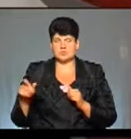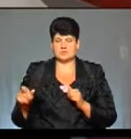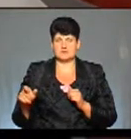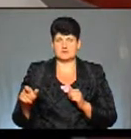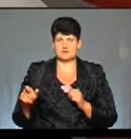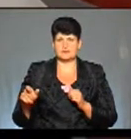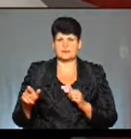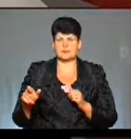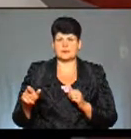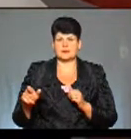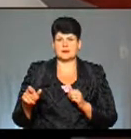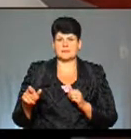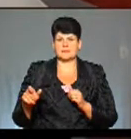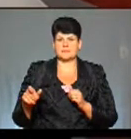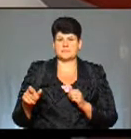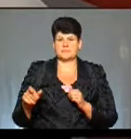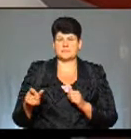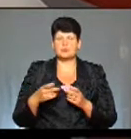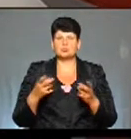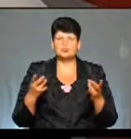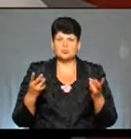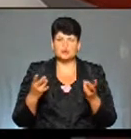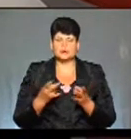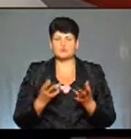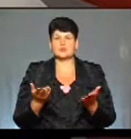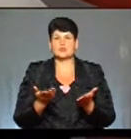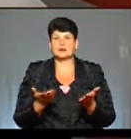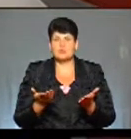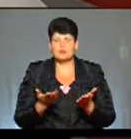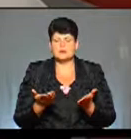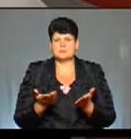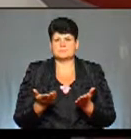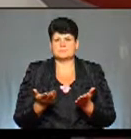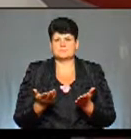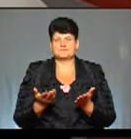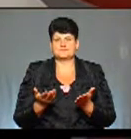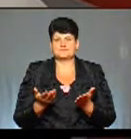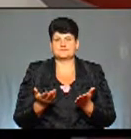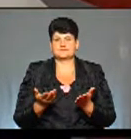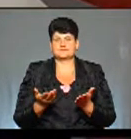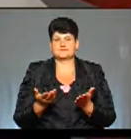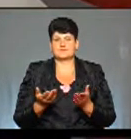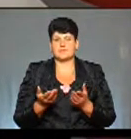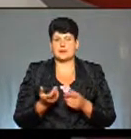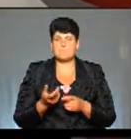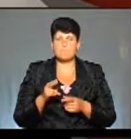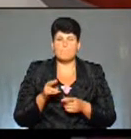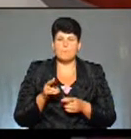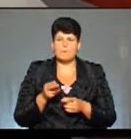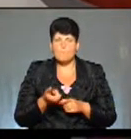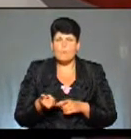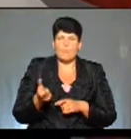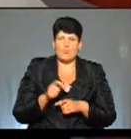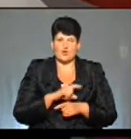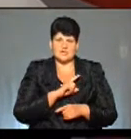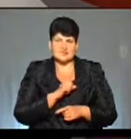осіб з інвалідністю, кожна людина потребує якоїсь певної, ну, скажімо так, ну, понад сили своєї для